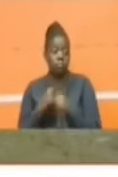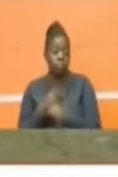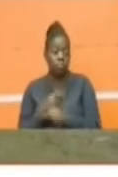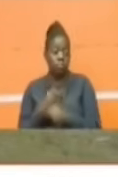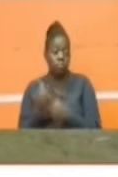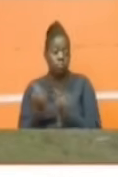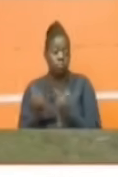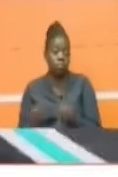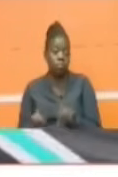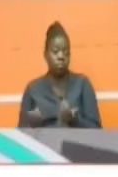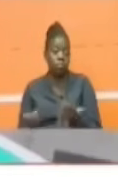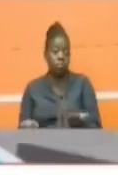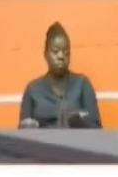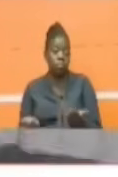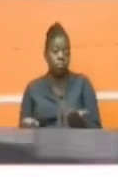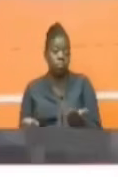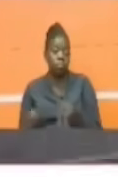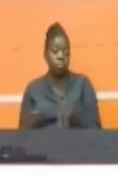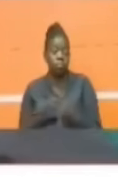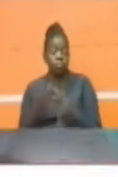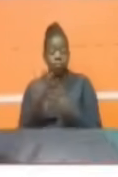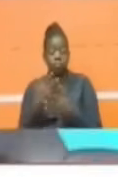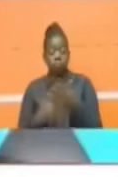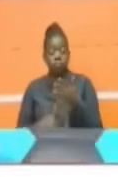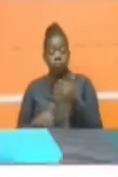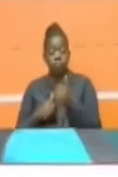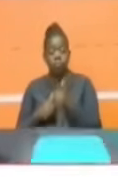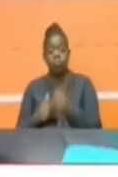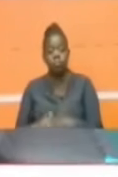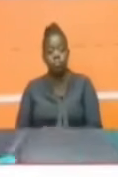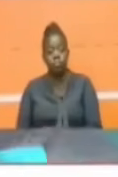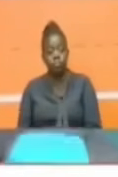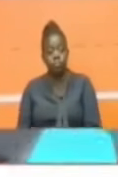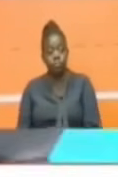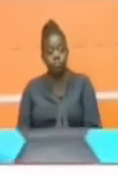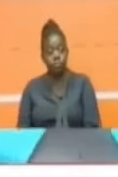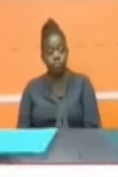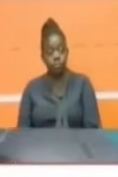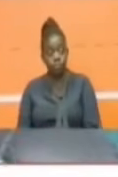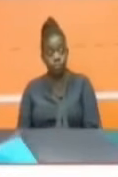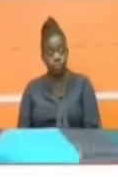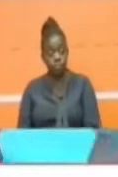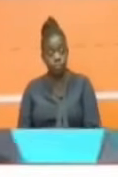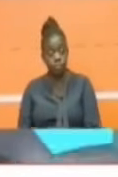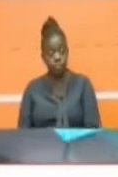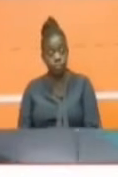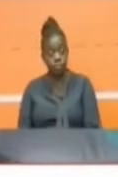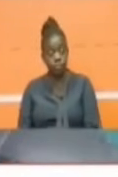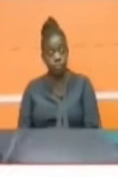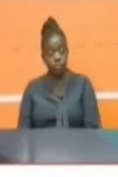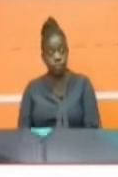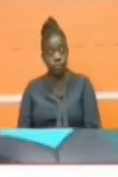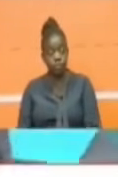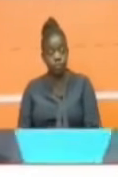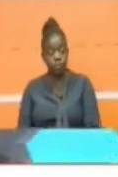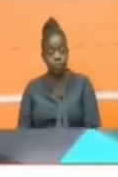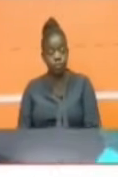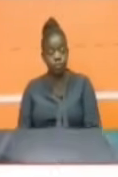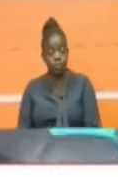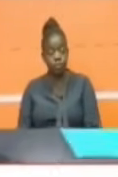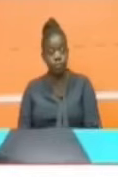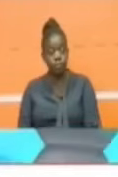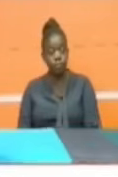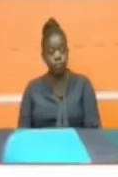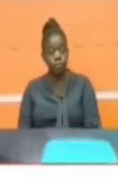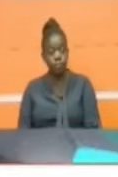nekati yisani ya amani zenza nyeza kwa ta final standi kanchanga blessa kwa metichimanya ya kutuka ne St. Mary's chitende masaka